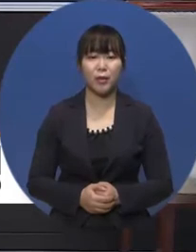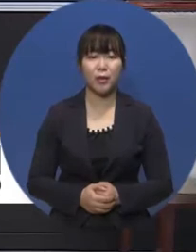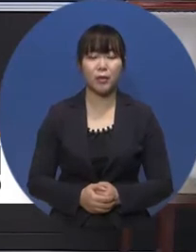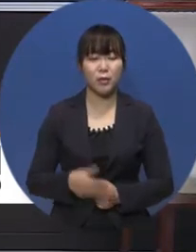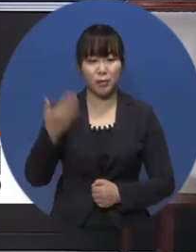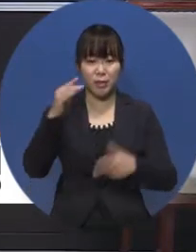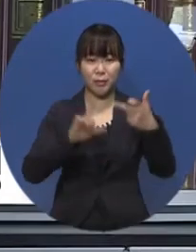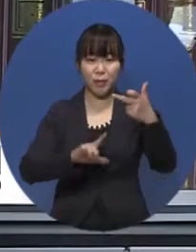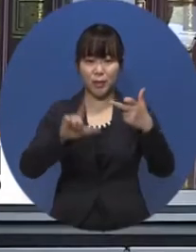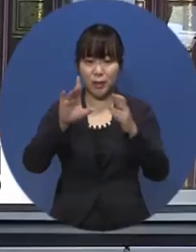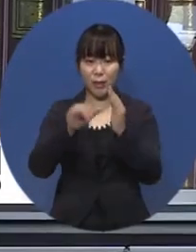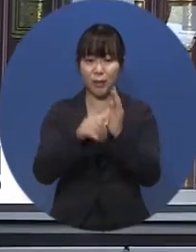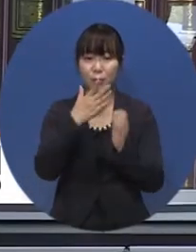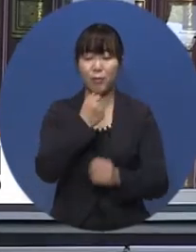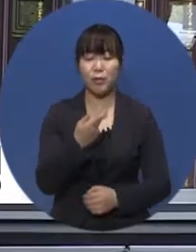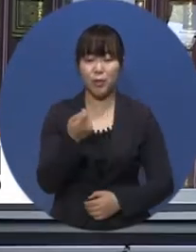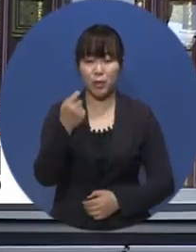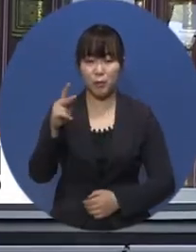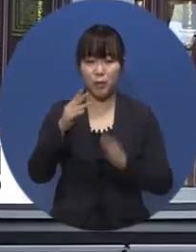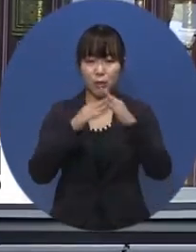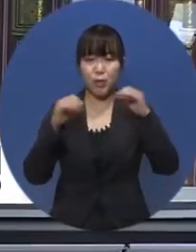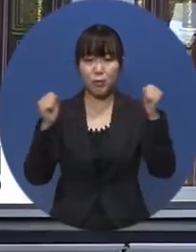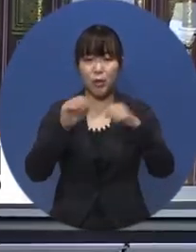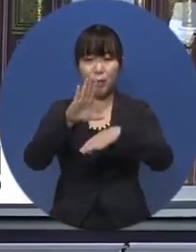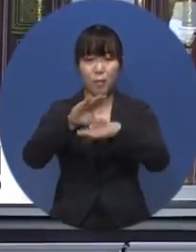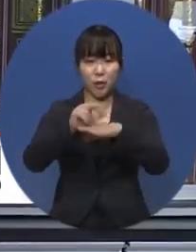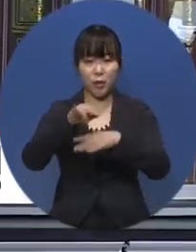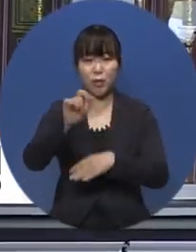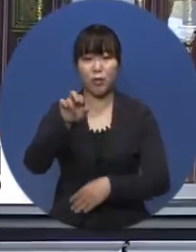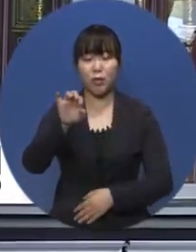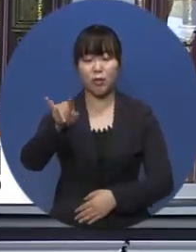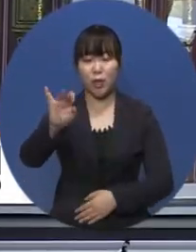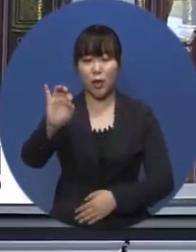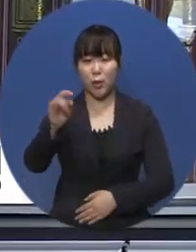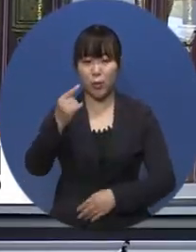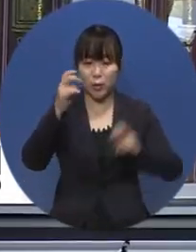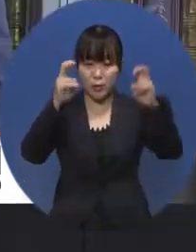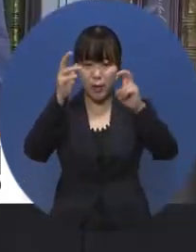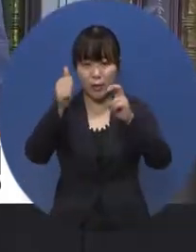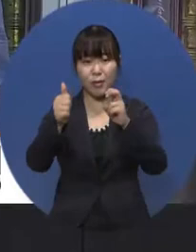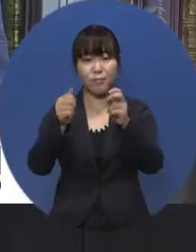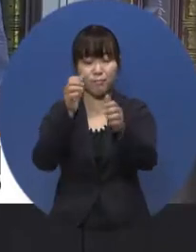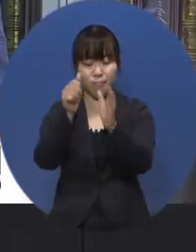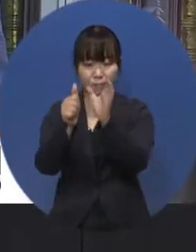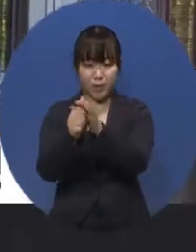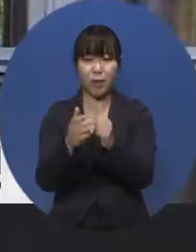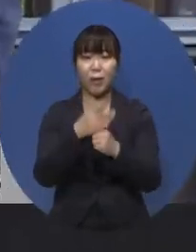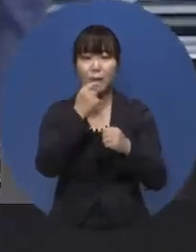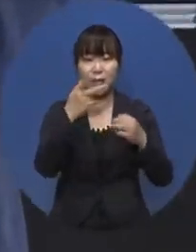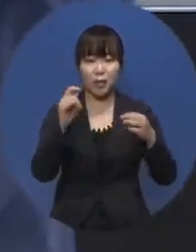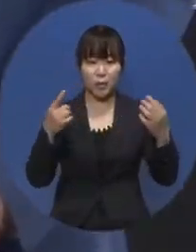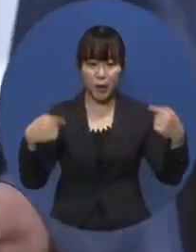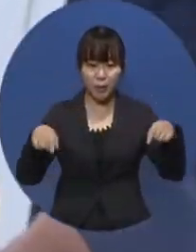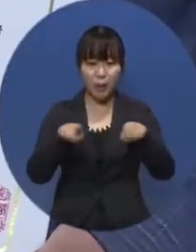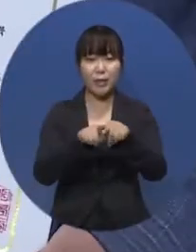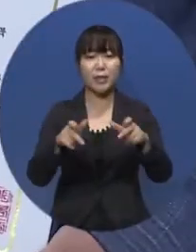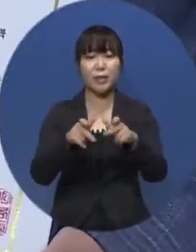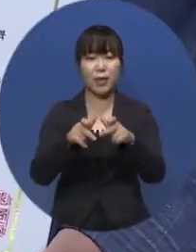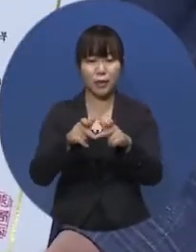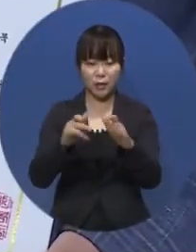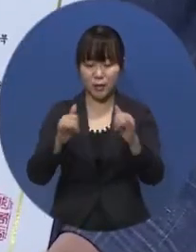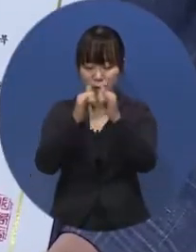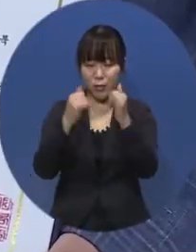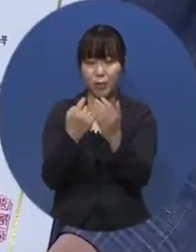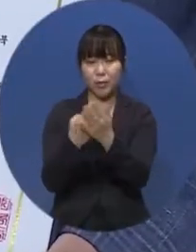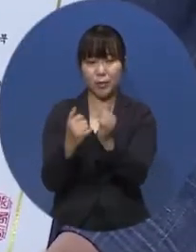지난 17일에는 복지TV 전북방송 전재호 사장이 임명됐으며 복지TV와 함께 장애인과 사회